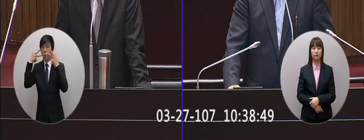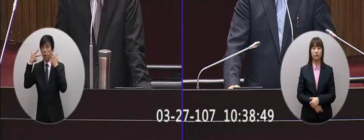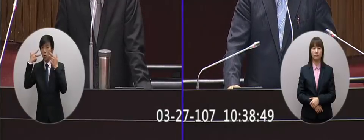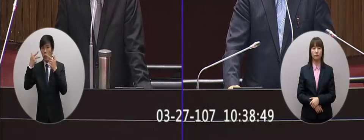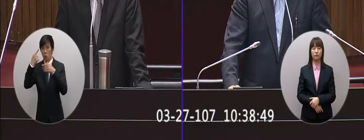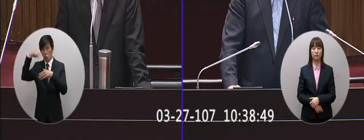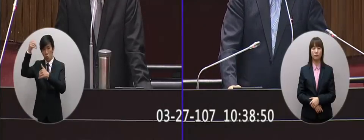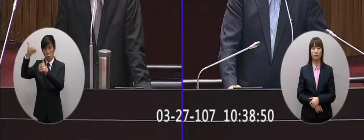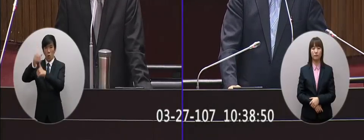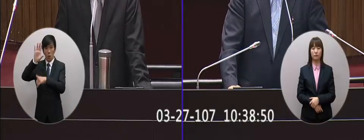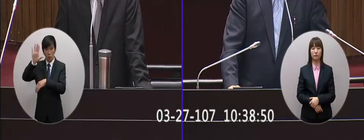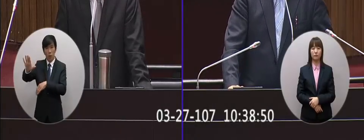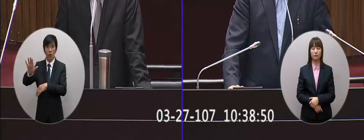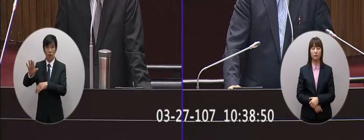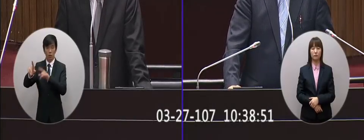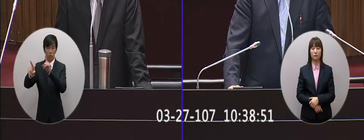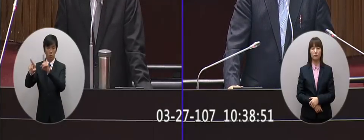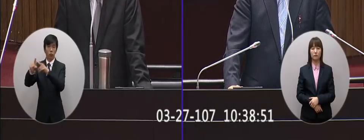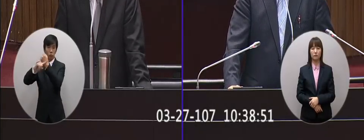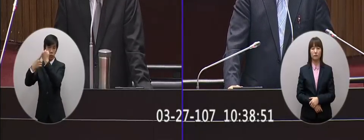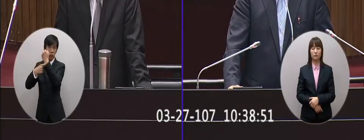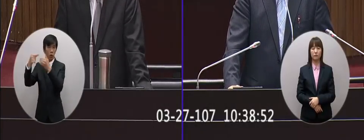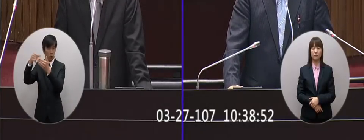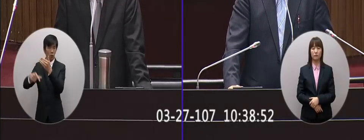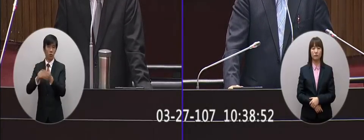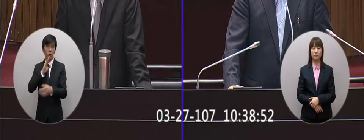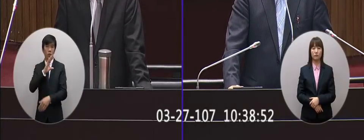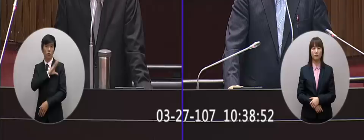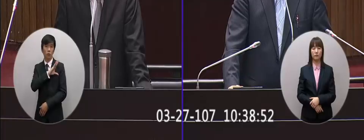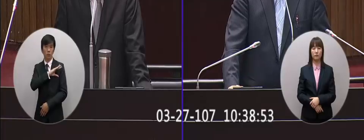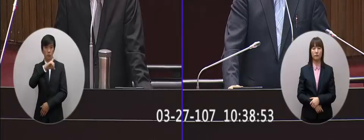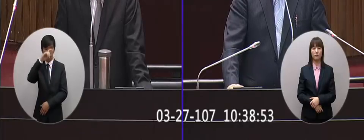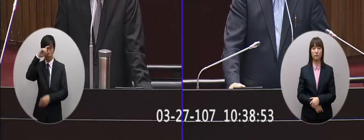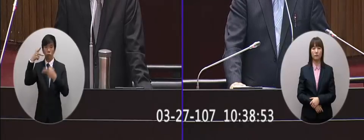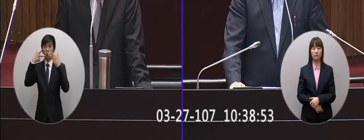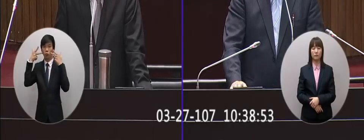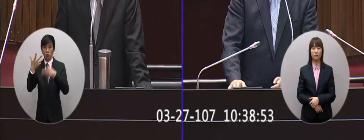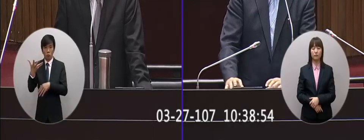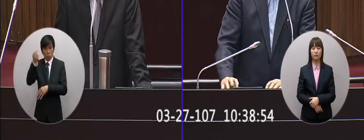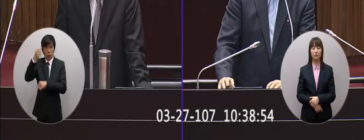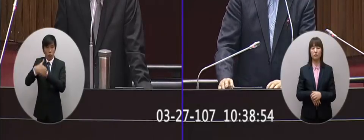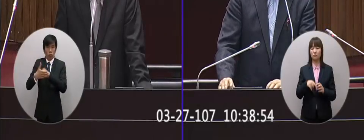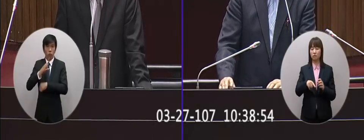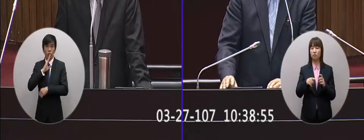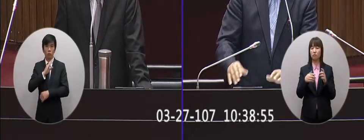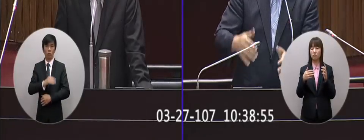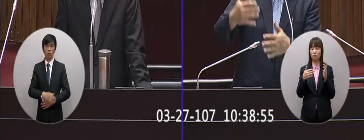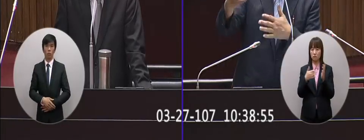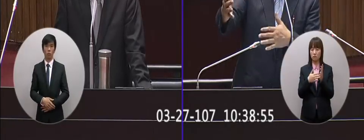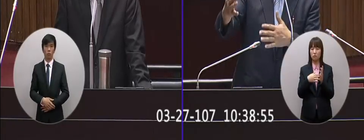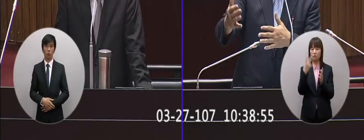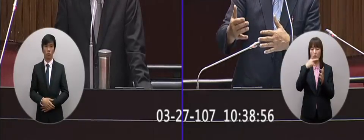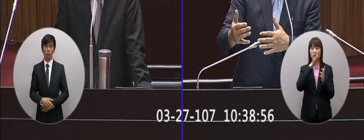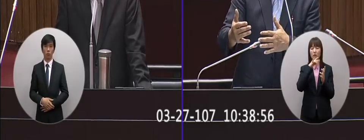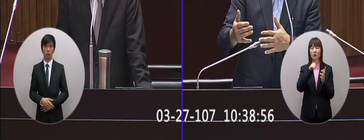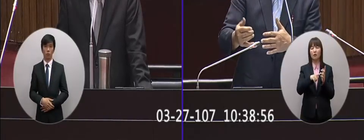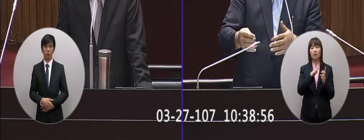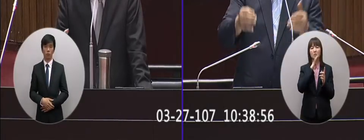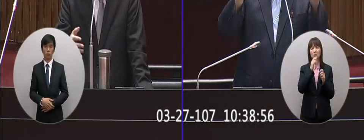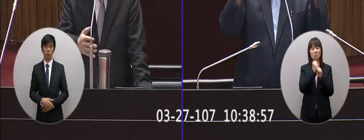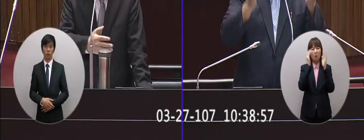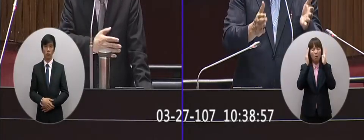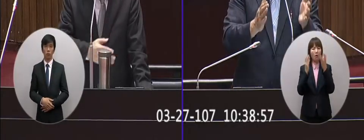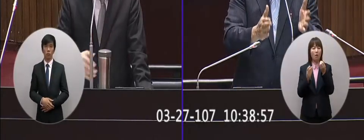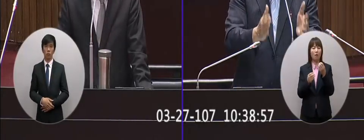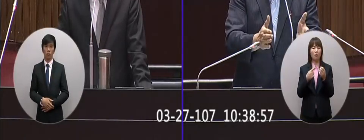啊、那当然就要适用原居法的规定了，保障原住民的权益。 不只是这样啊，院长，那个是一个消极的作 为。不